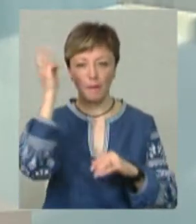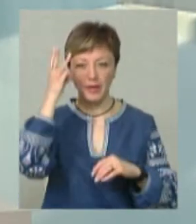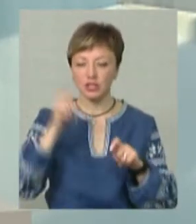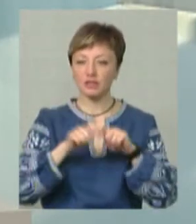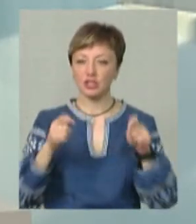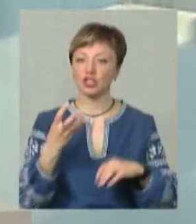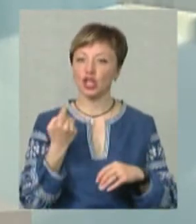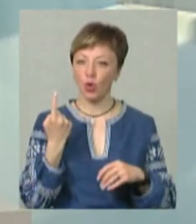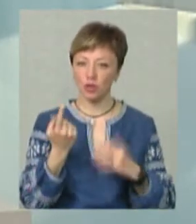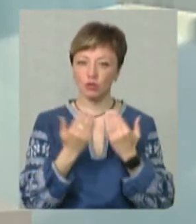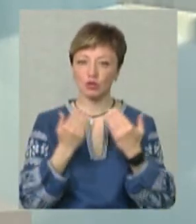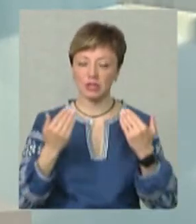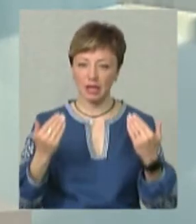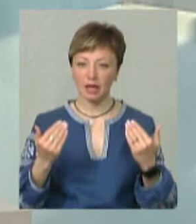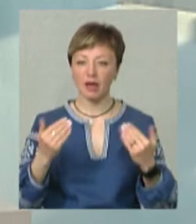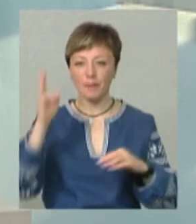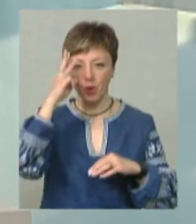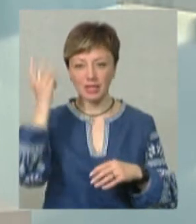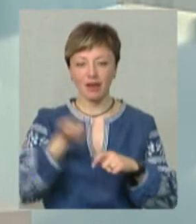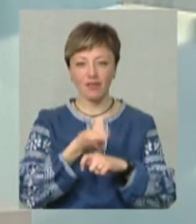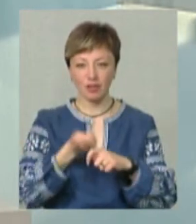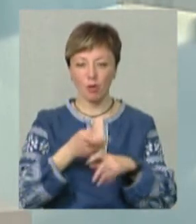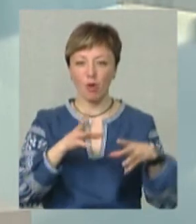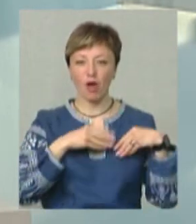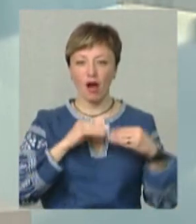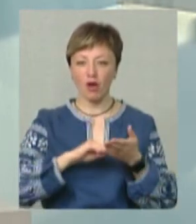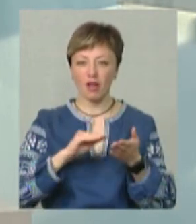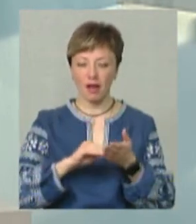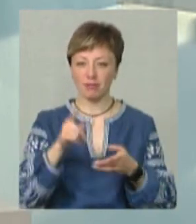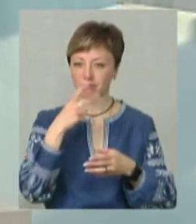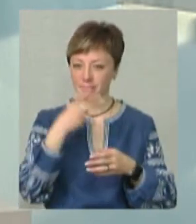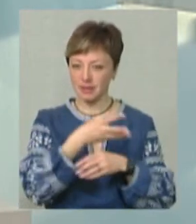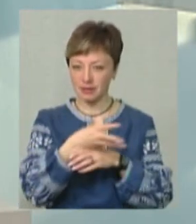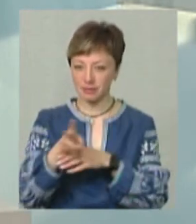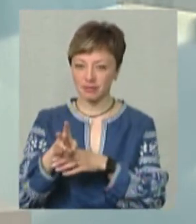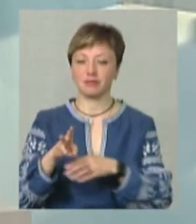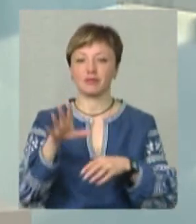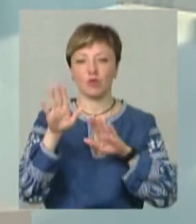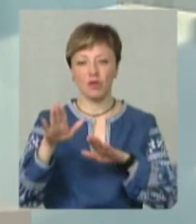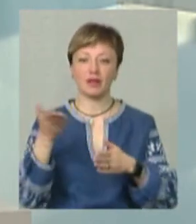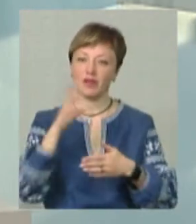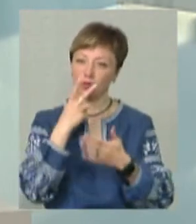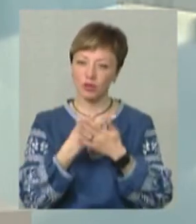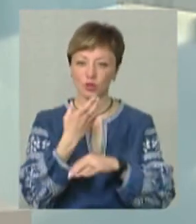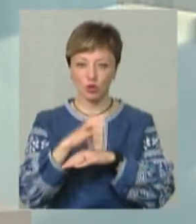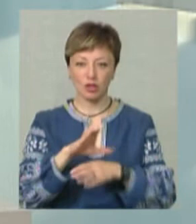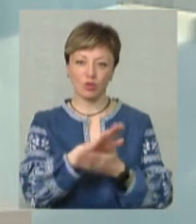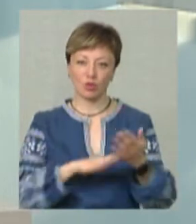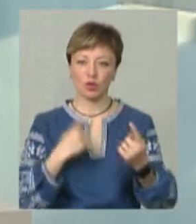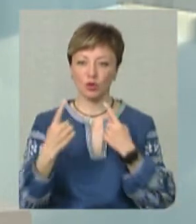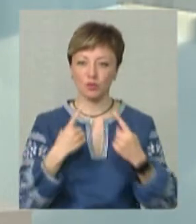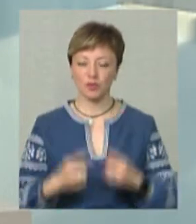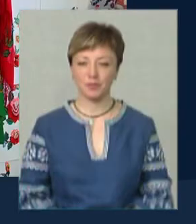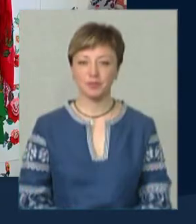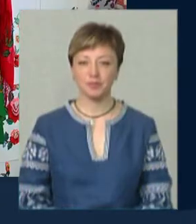відкрили ще один музей, де представлена подільська вишивка. Моя колега Наталка Паляниця побувала там. Давайте глянемо сюжет і продовжимо